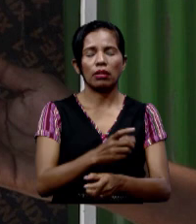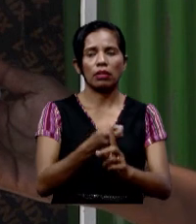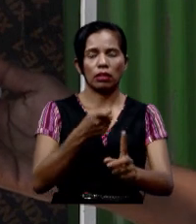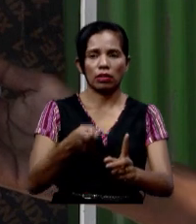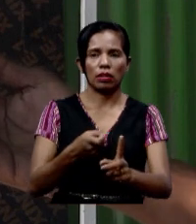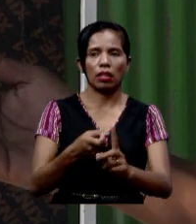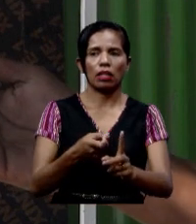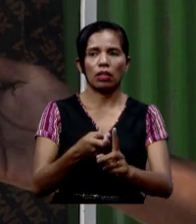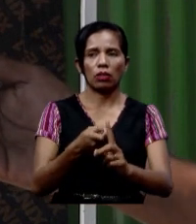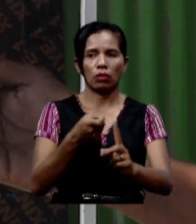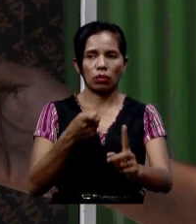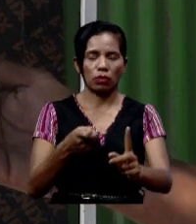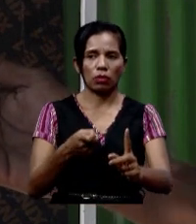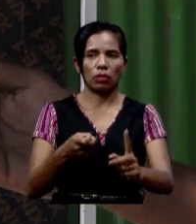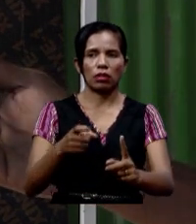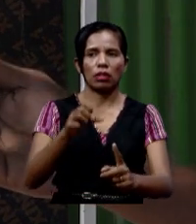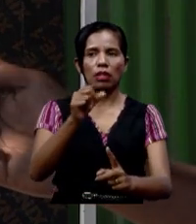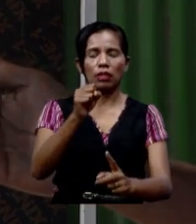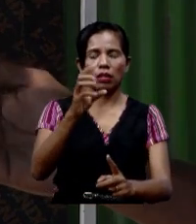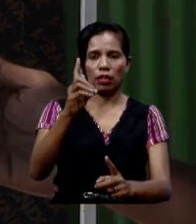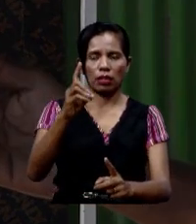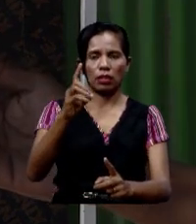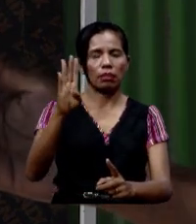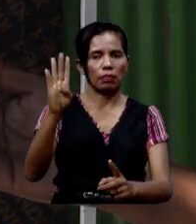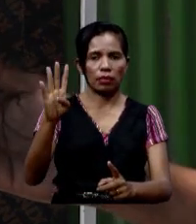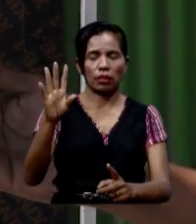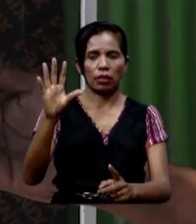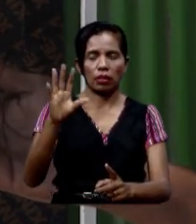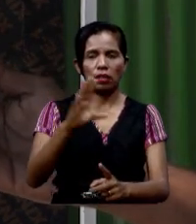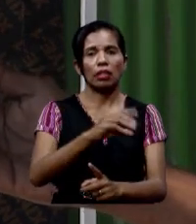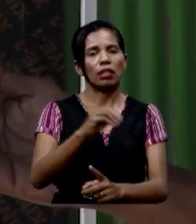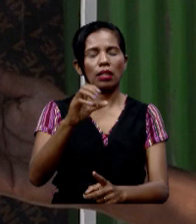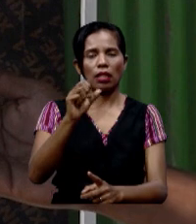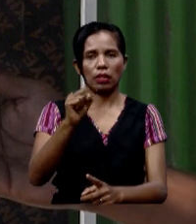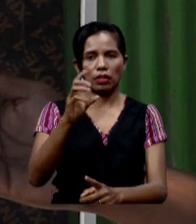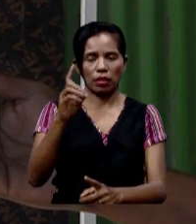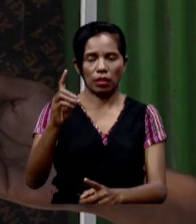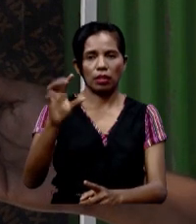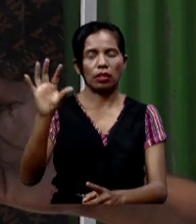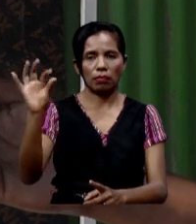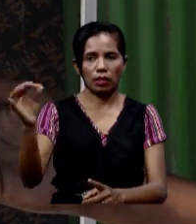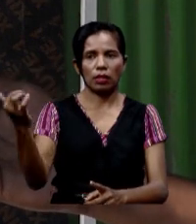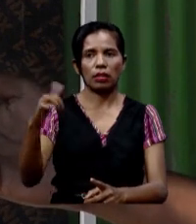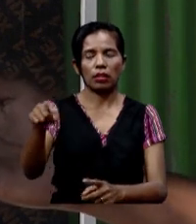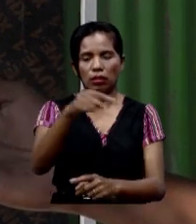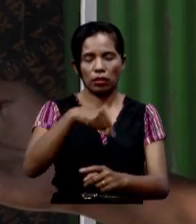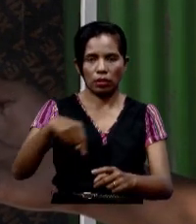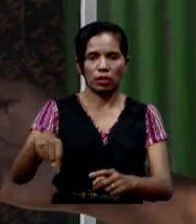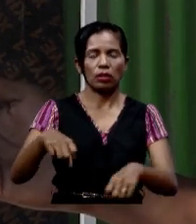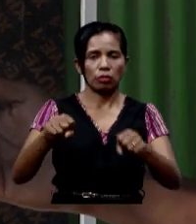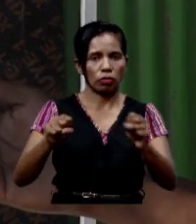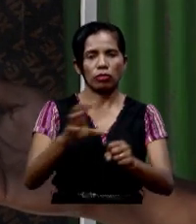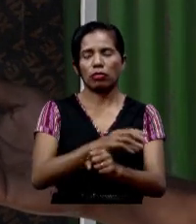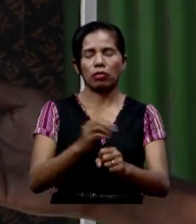be SD 9 nya mai tu mai tama si be putar bundara se gas gas gas sira foto dunia fat